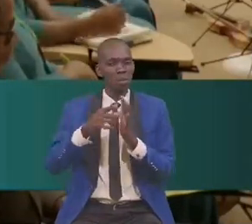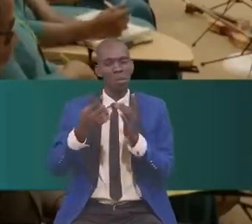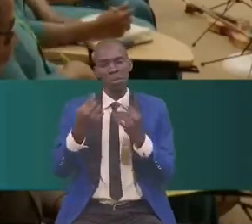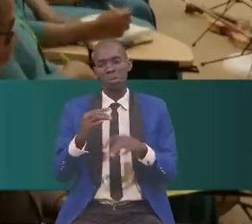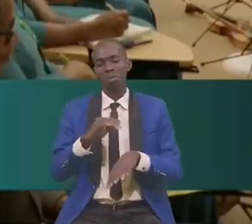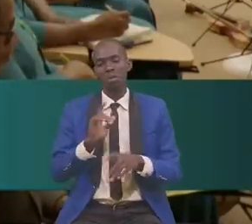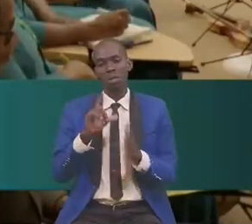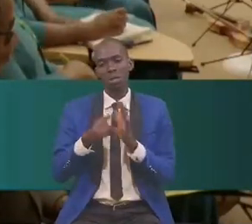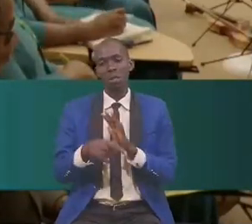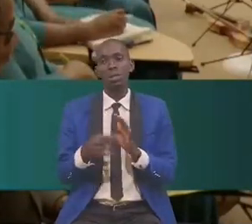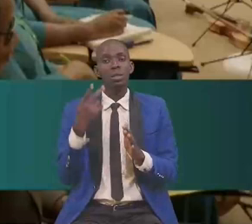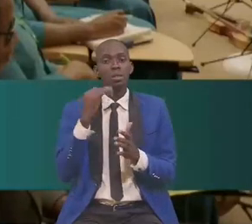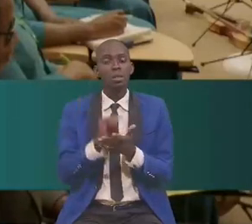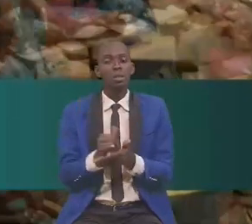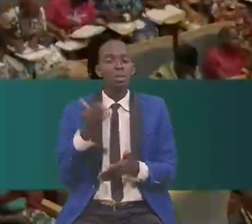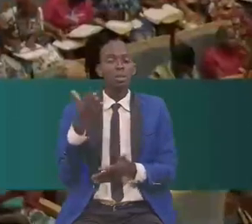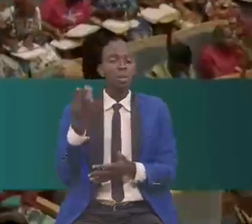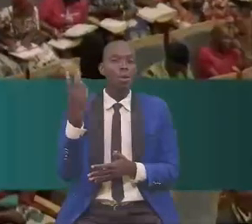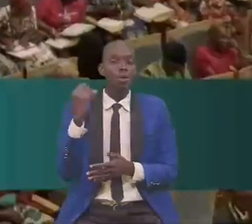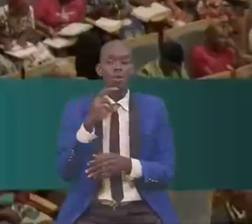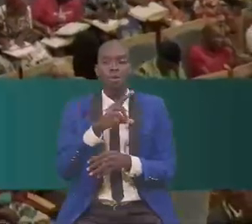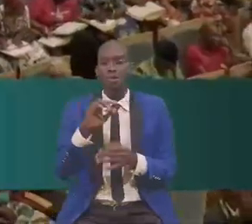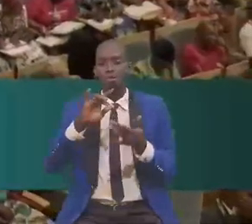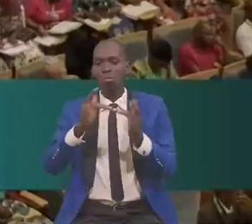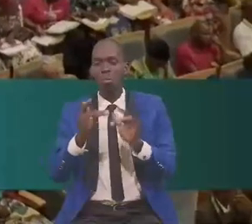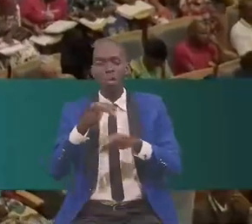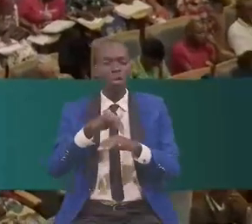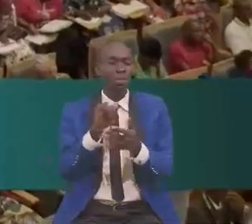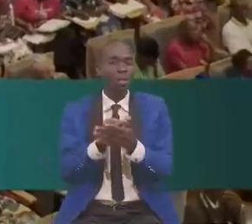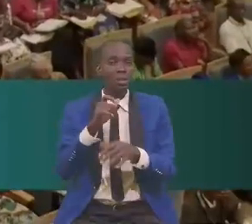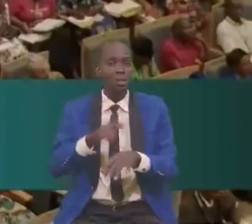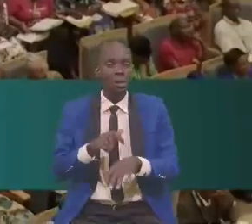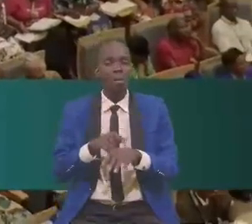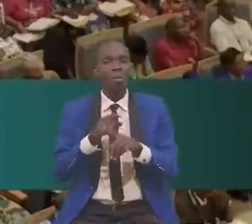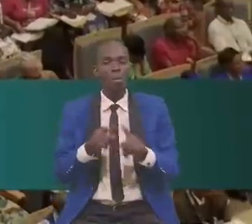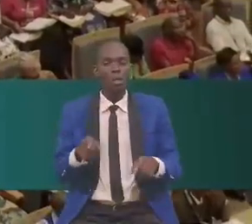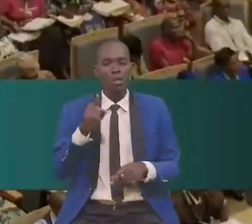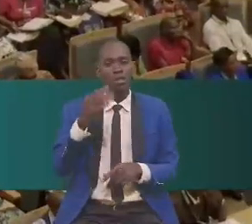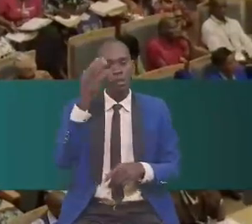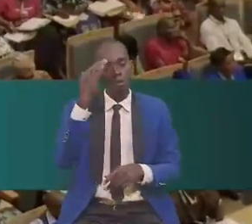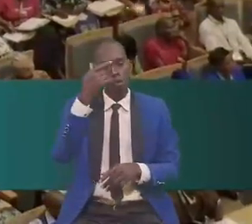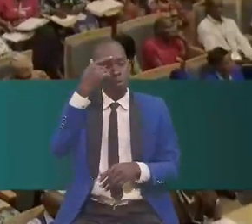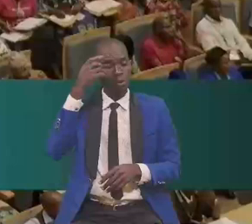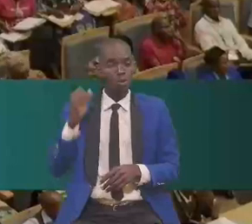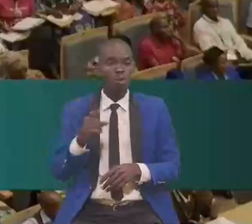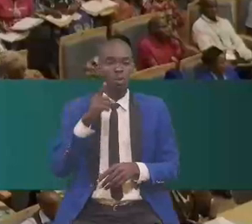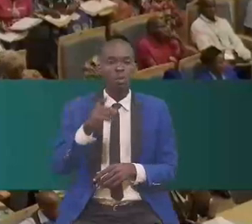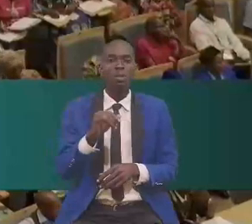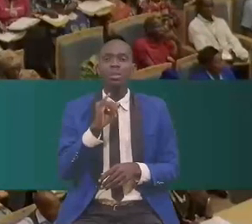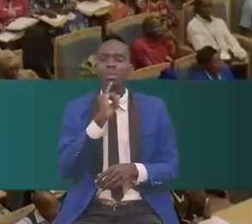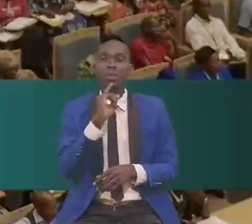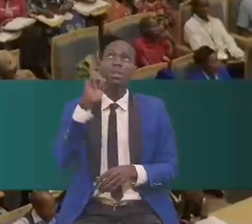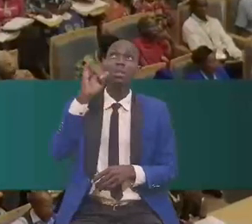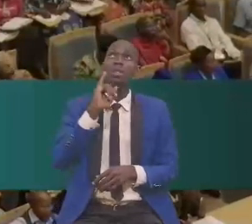pour envoyer le message partout dans le monde. Mais il savait, parce qu'il est celui qui